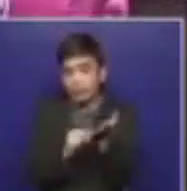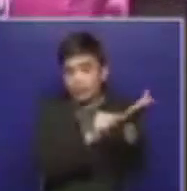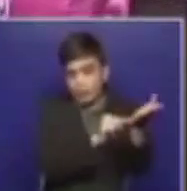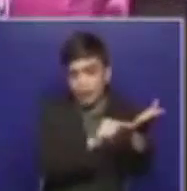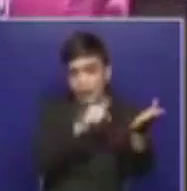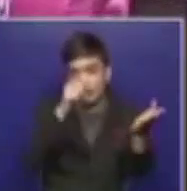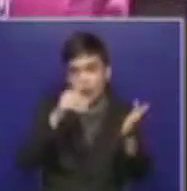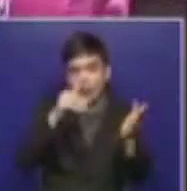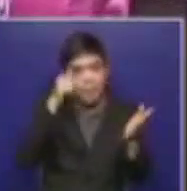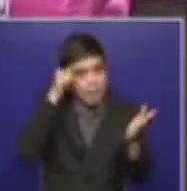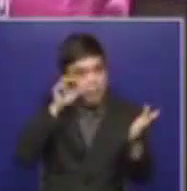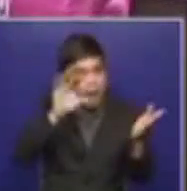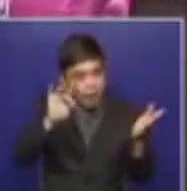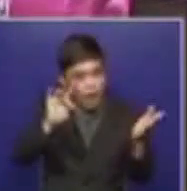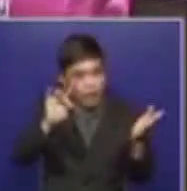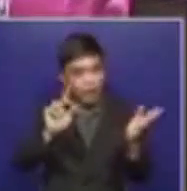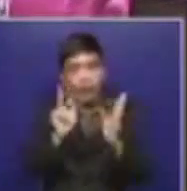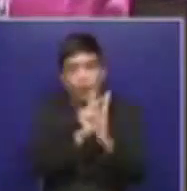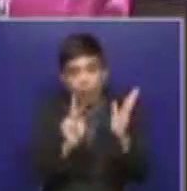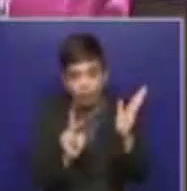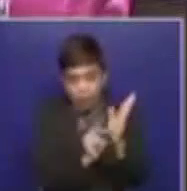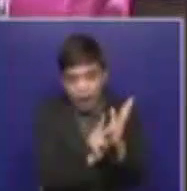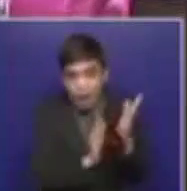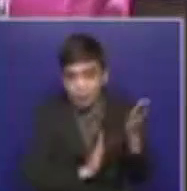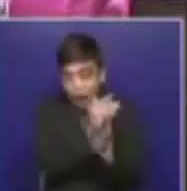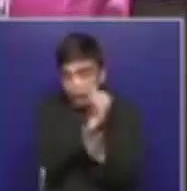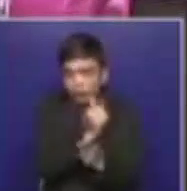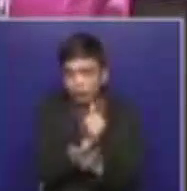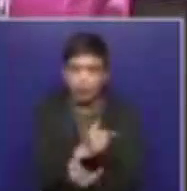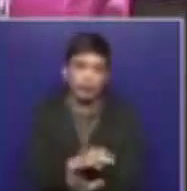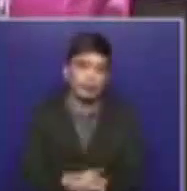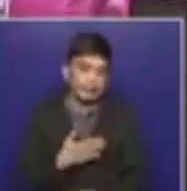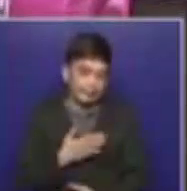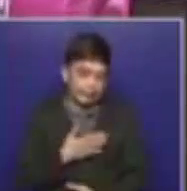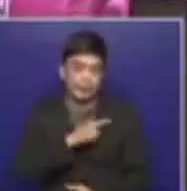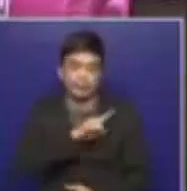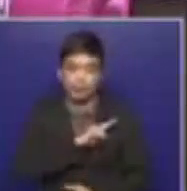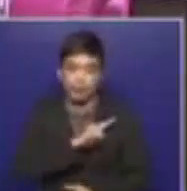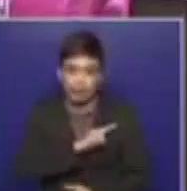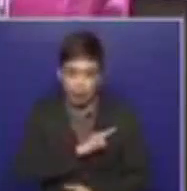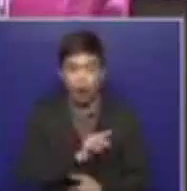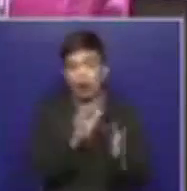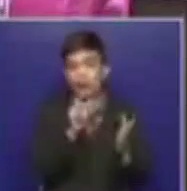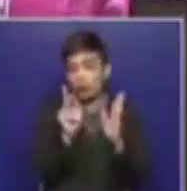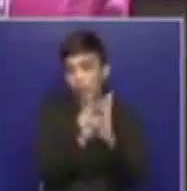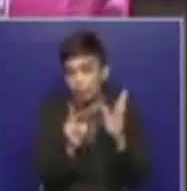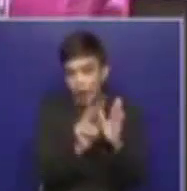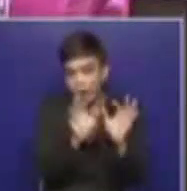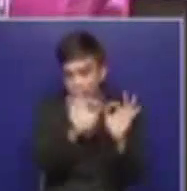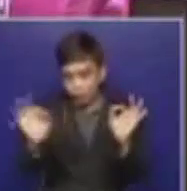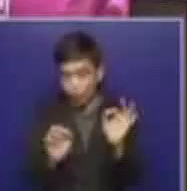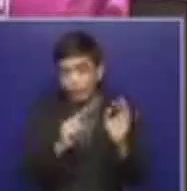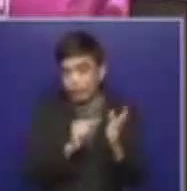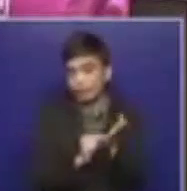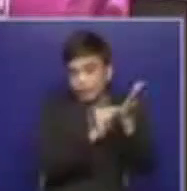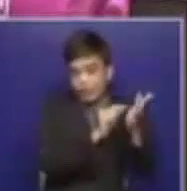การทำงานครั้งนี้ไม่รู้ว่าภายในแตกแยกกันหรือเปล่าจนกระทั่งเป็นข่าวออกมาทั้งที่ประชาชนก็สนับสนุนกระแสก็ดีแต่ทำงาน